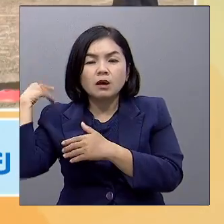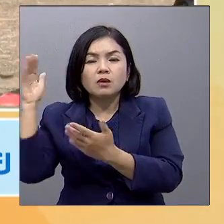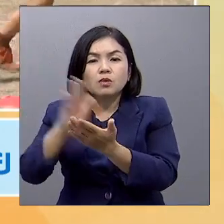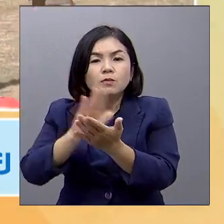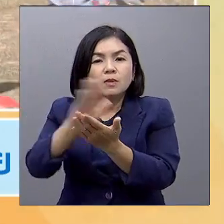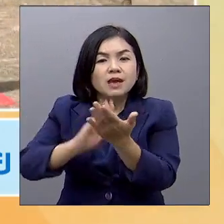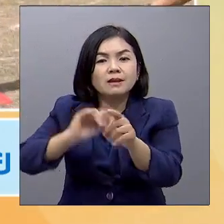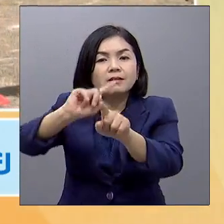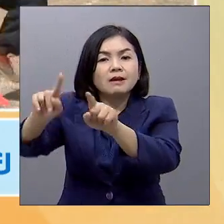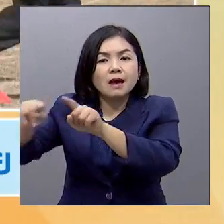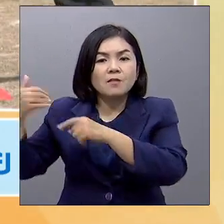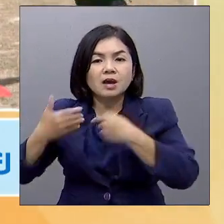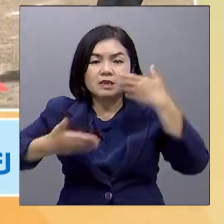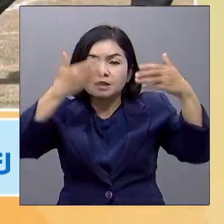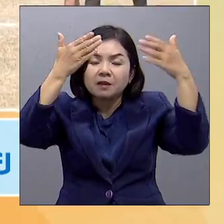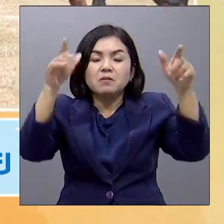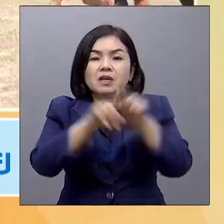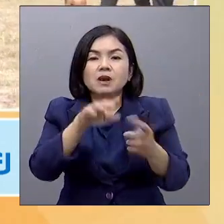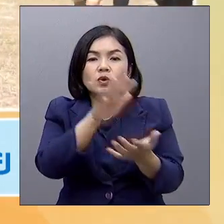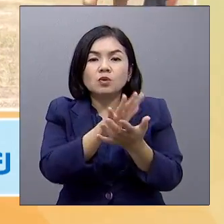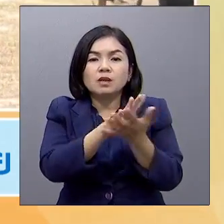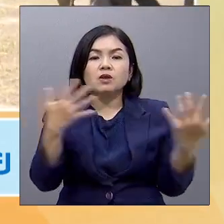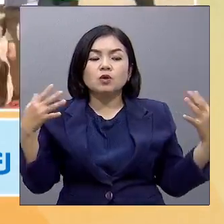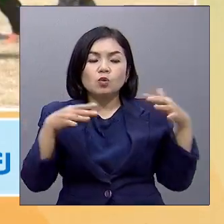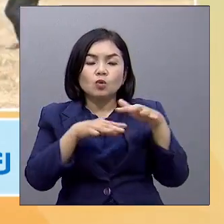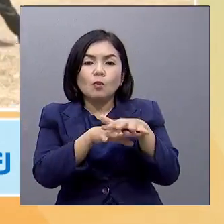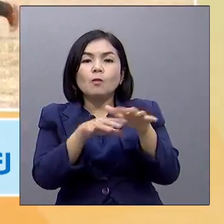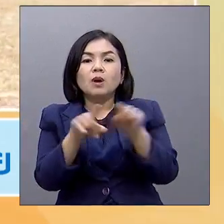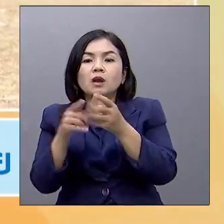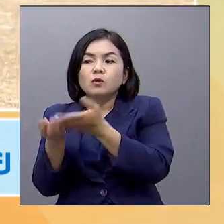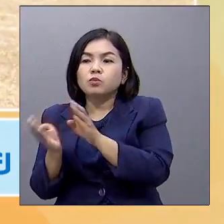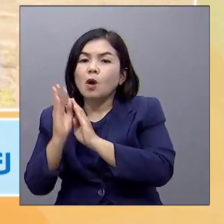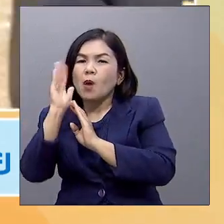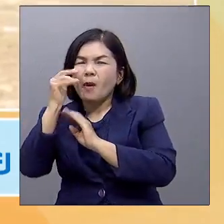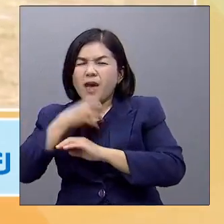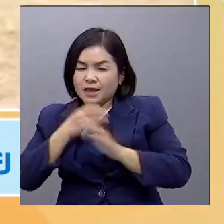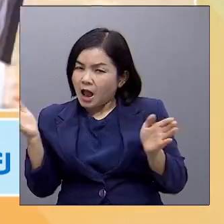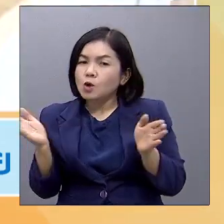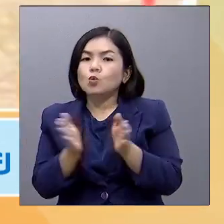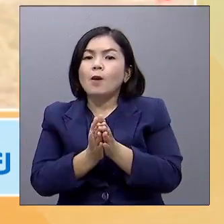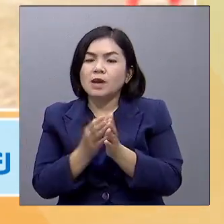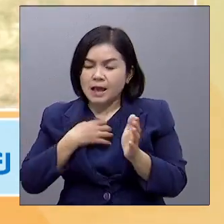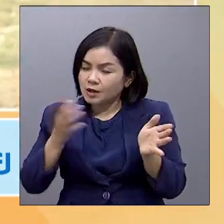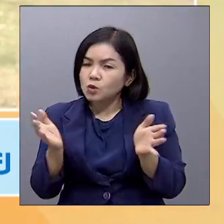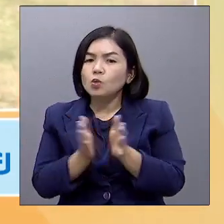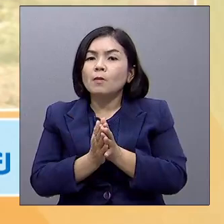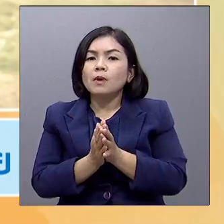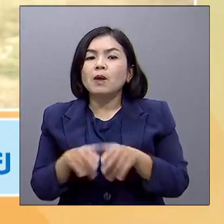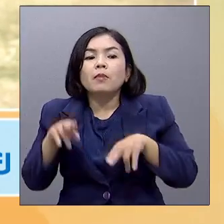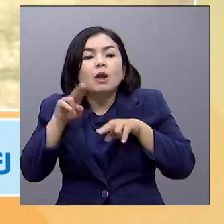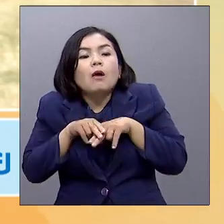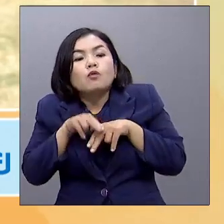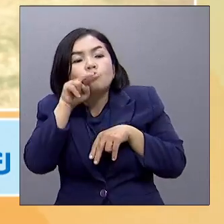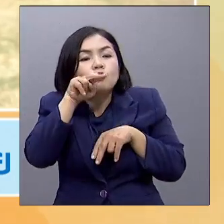รอว่าได้โงเรีนมันกเกิดขึนเองจากข้อเรีกรองขผู้ปกครองนะคะเพราวารูปเขาก็จะนั่งถูก surrend